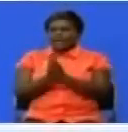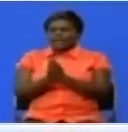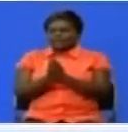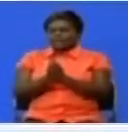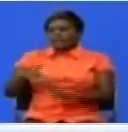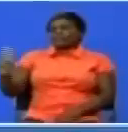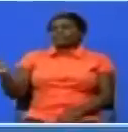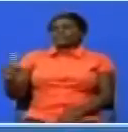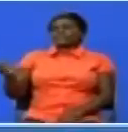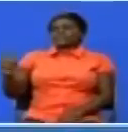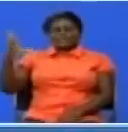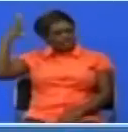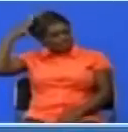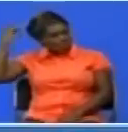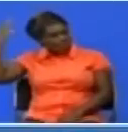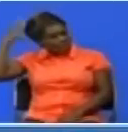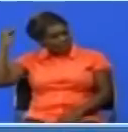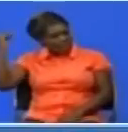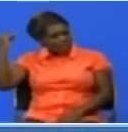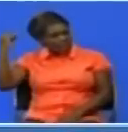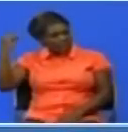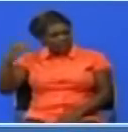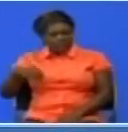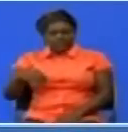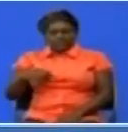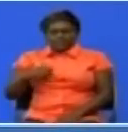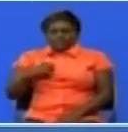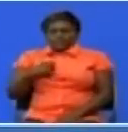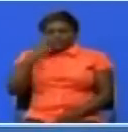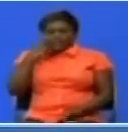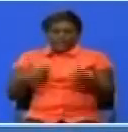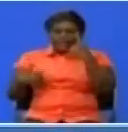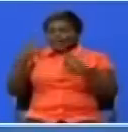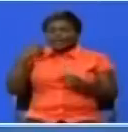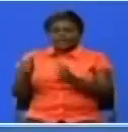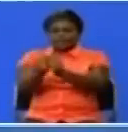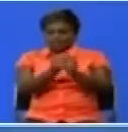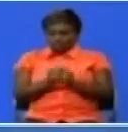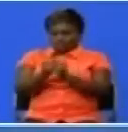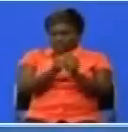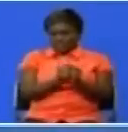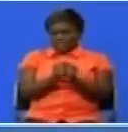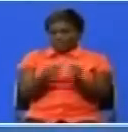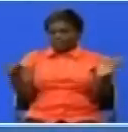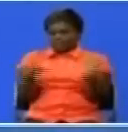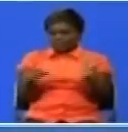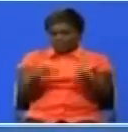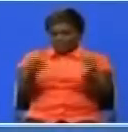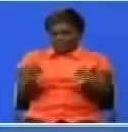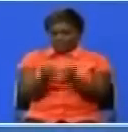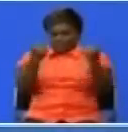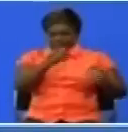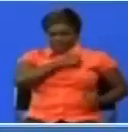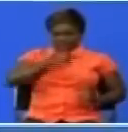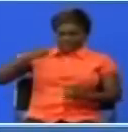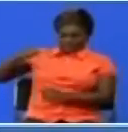Rais wa taifa la Somalia ili kuweza kuomboleza pamoja ile ama lile tatizo lililokumba jeshi la